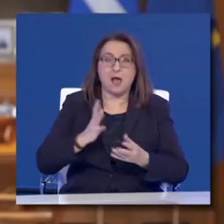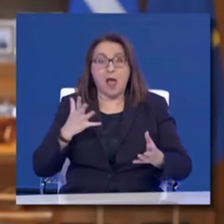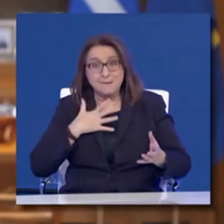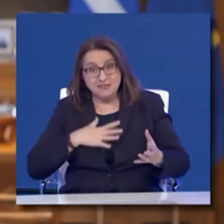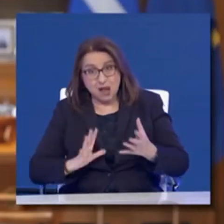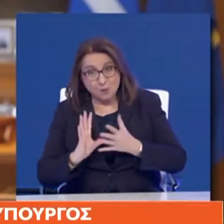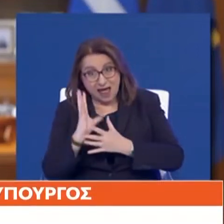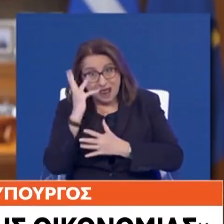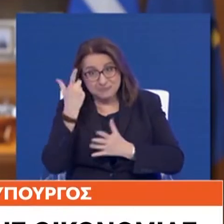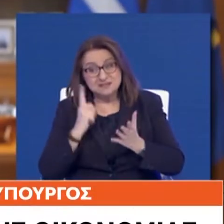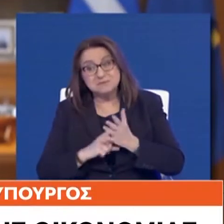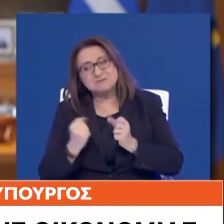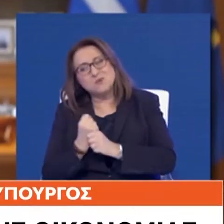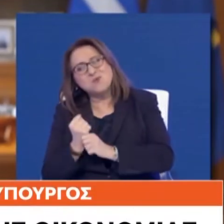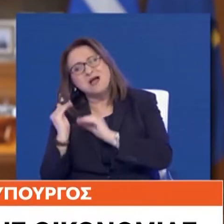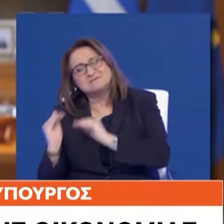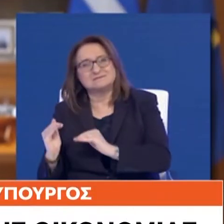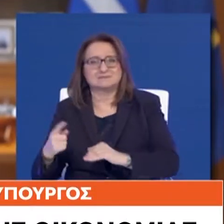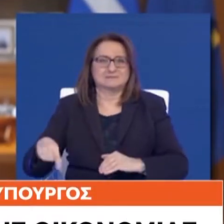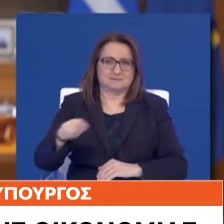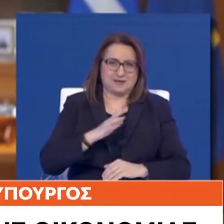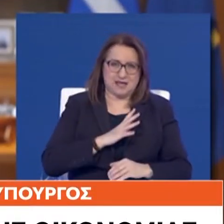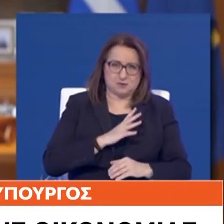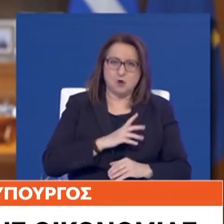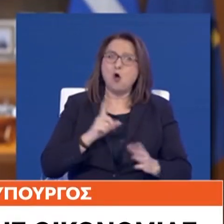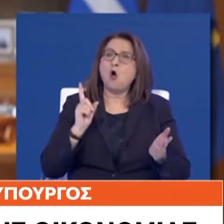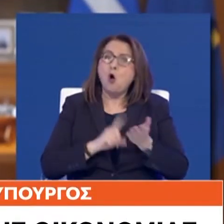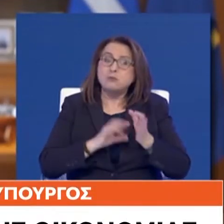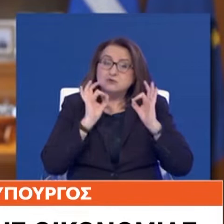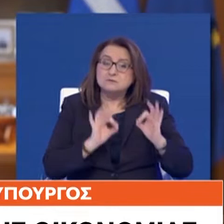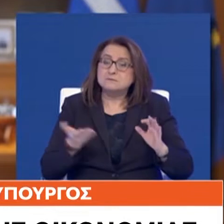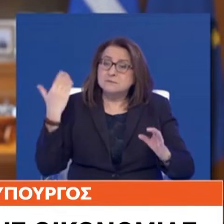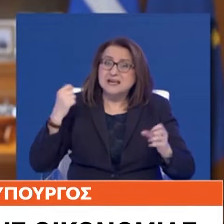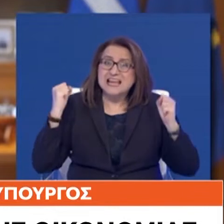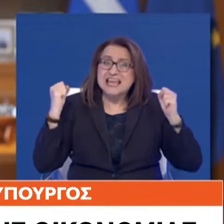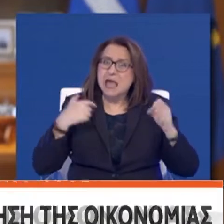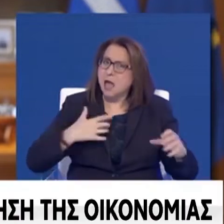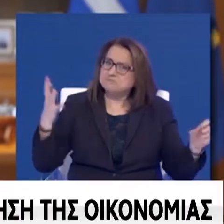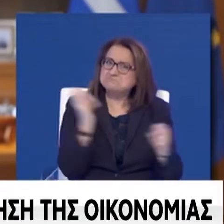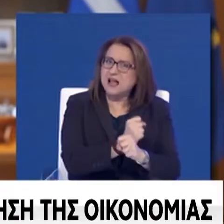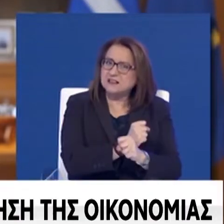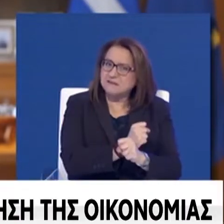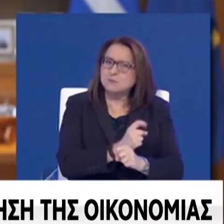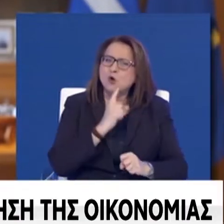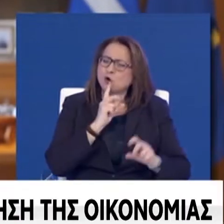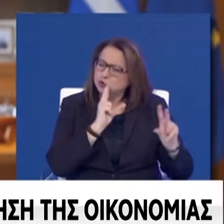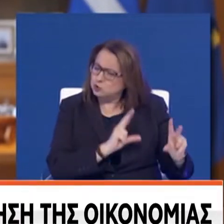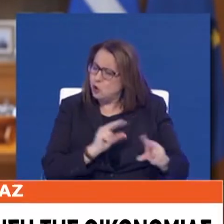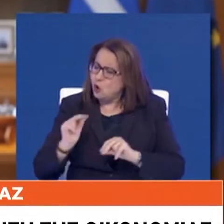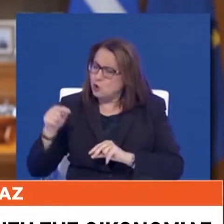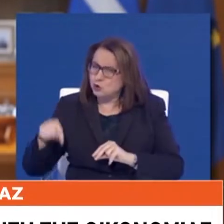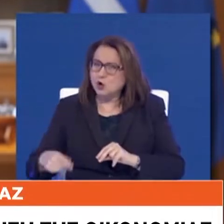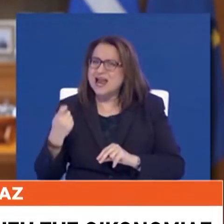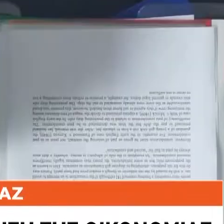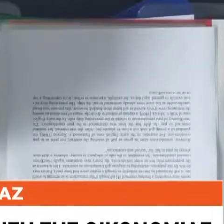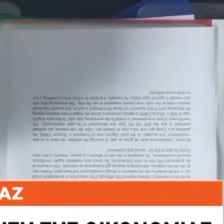Όπως κερδίσαμε τη μάχη της υγείας, θα νικήσουμε και στον πόλεμο της οικονομίας. Ο Πρωθυπουργός ανακοίνωσε το κυβερνητικό σχέδιο επανεκκίνησης της